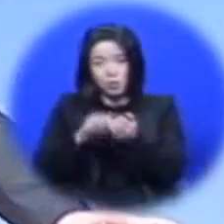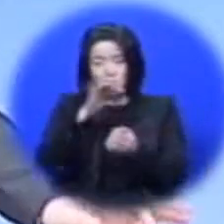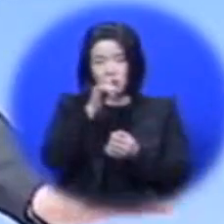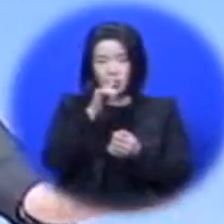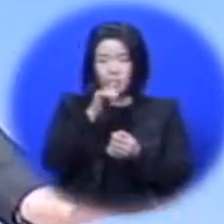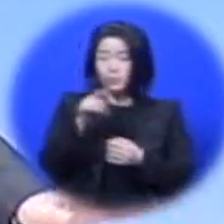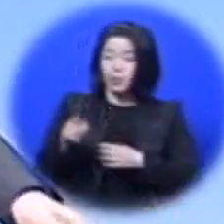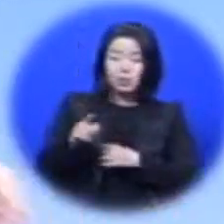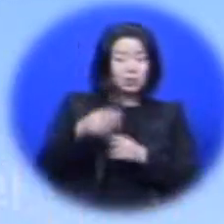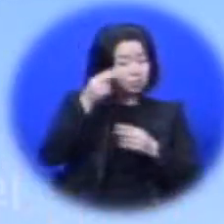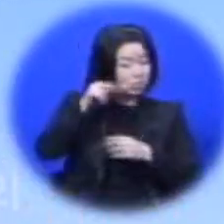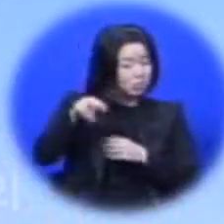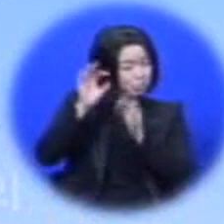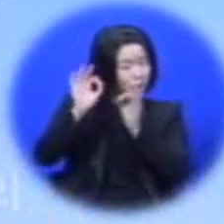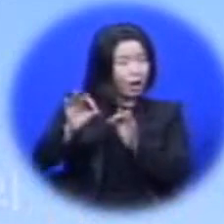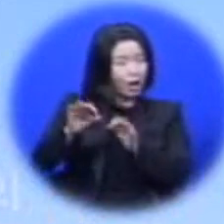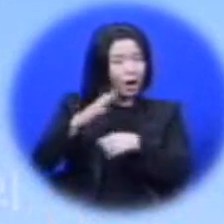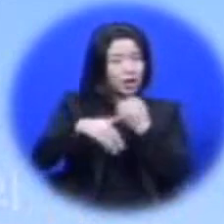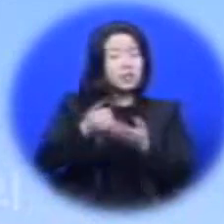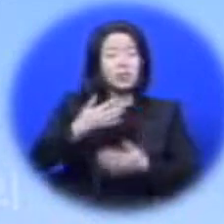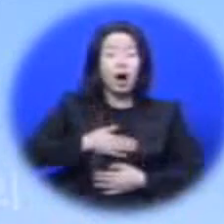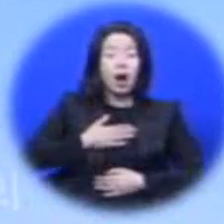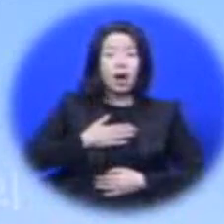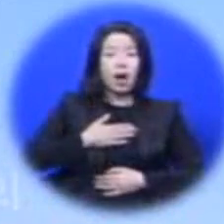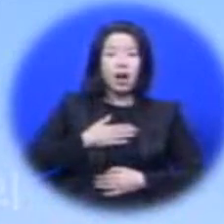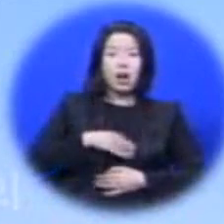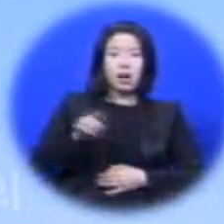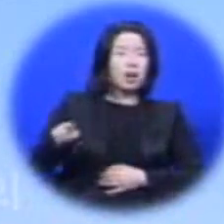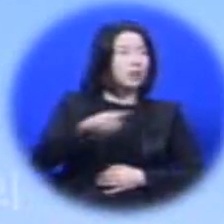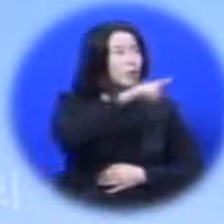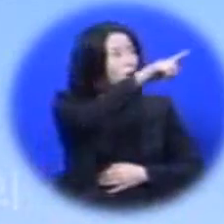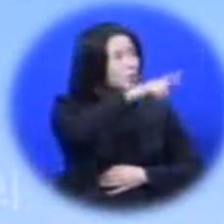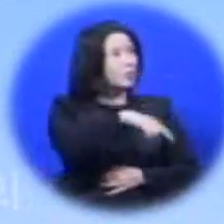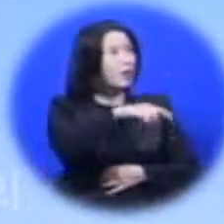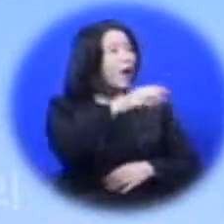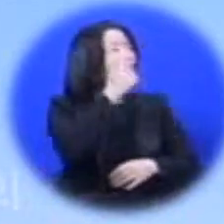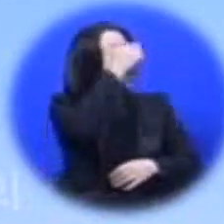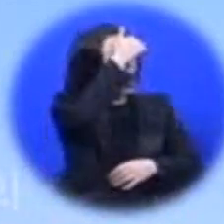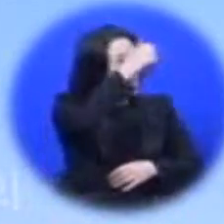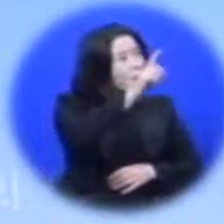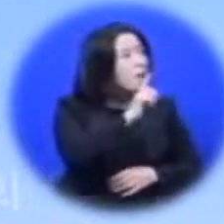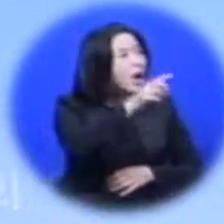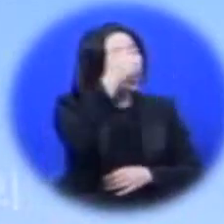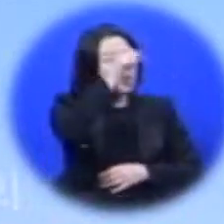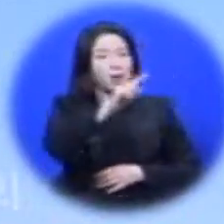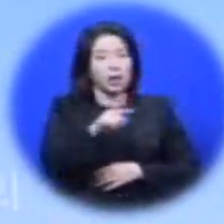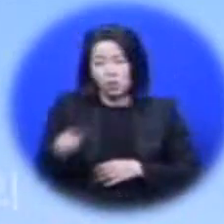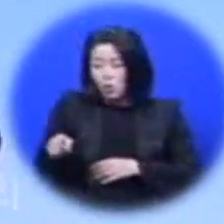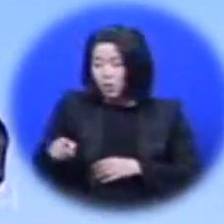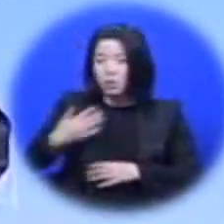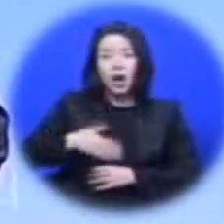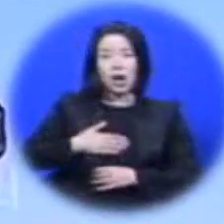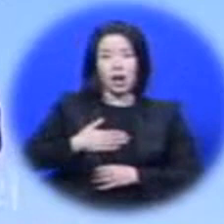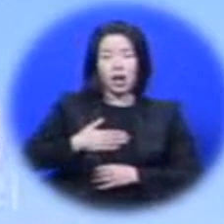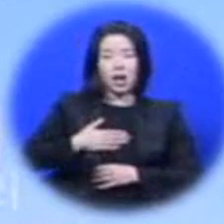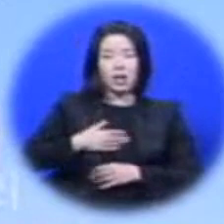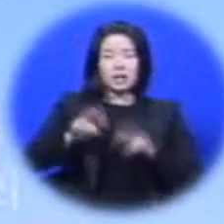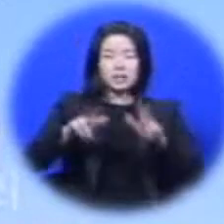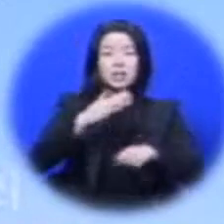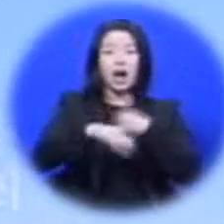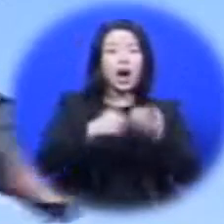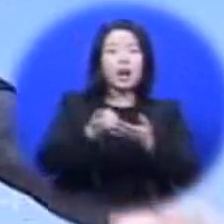있는 아담을 견눈 줄로 보십니다. 그러면서 저쪽을 향해서 아담아, 아담아, 어디 있느냐? 지금 하나님의 의도가